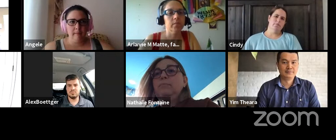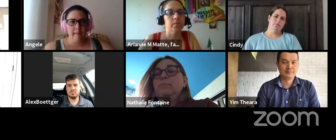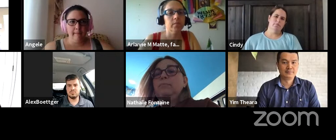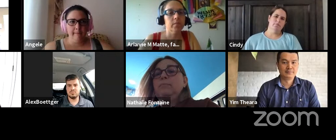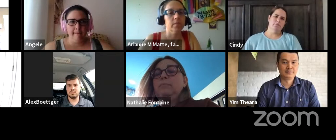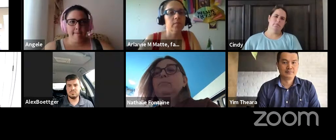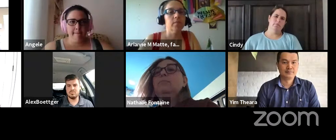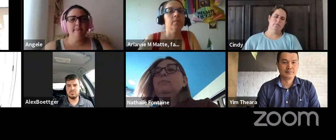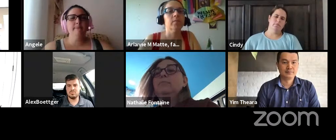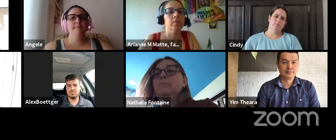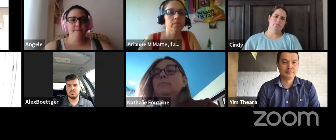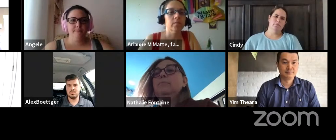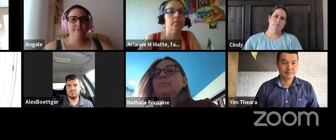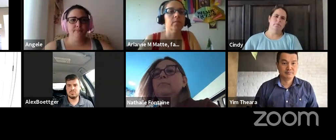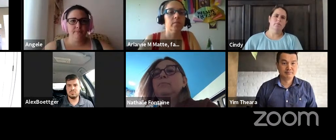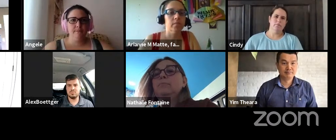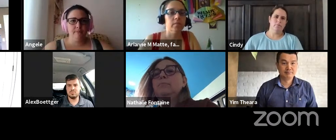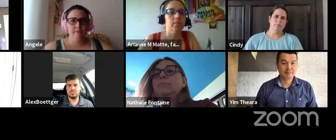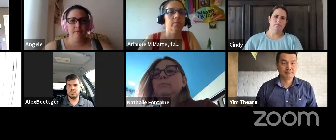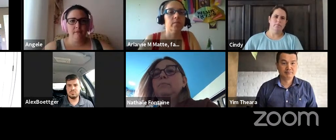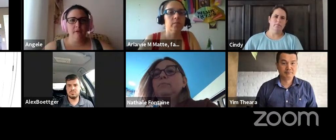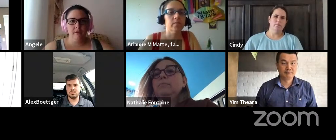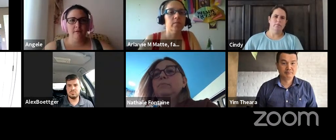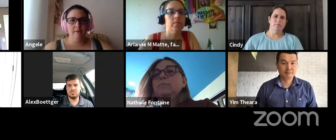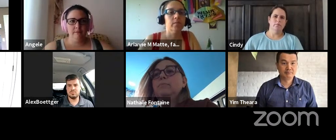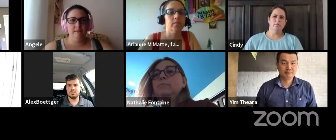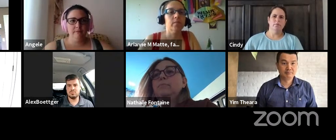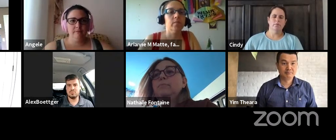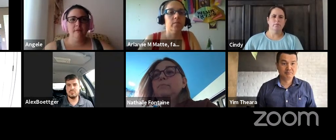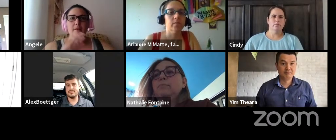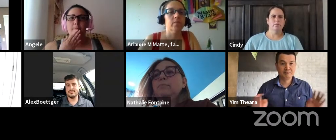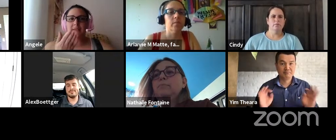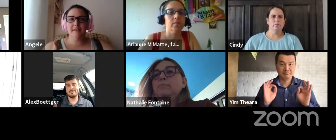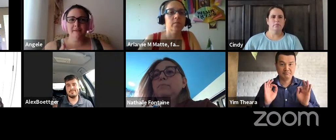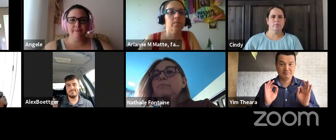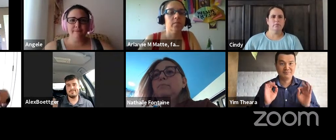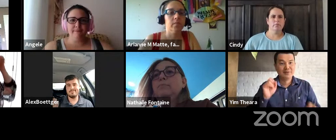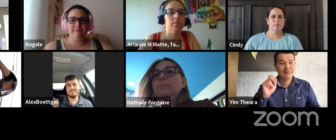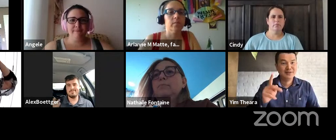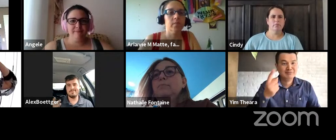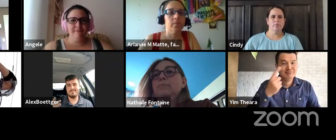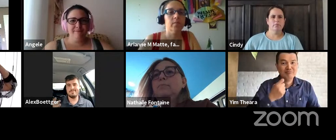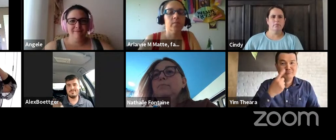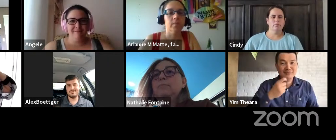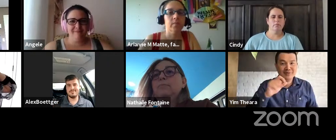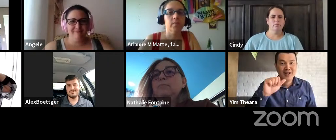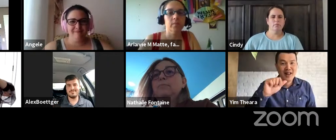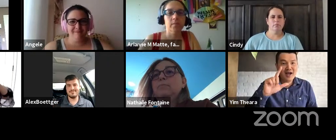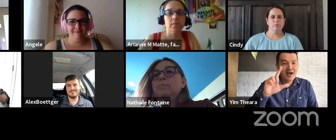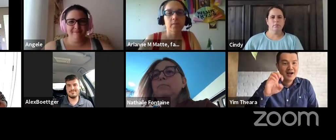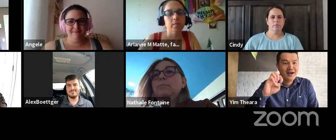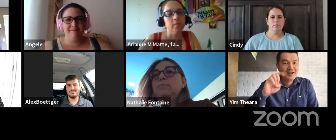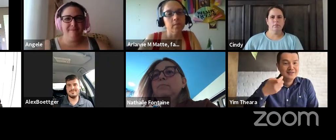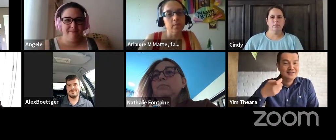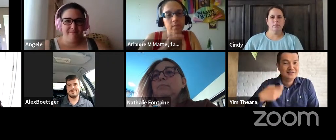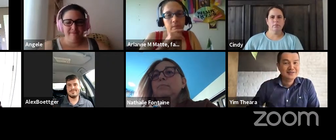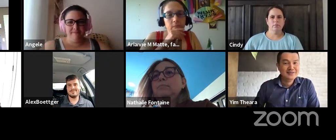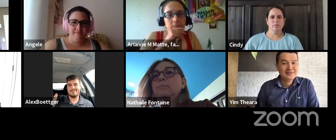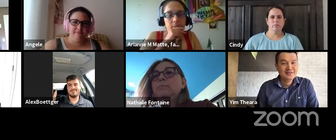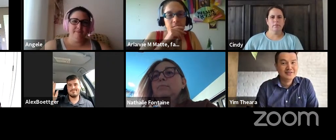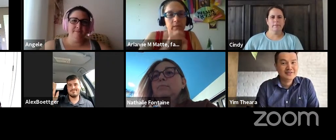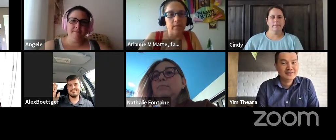signe bien. Il faut que ça se signe bien, sans difficulté. Oui, d'autres